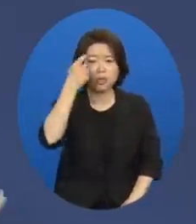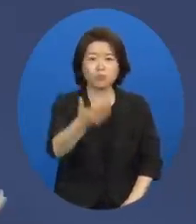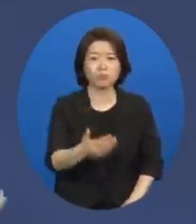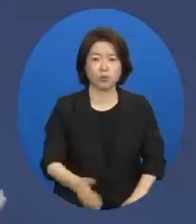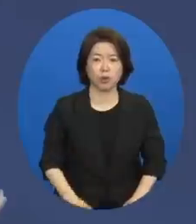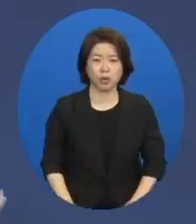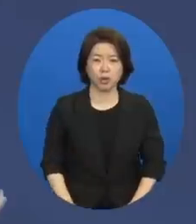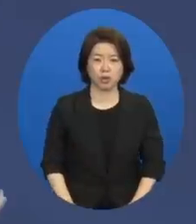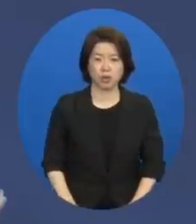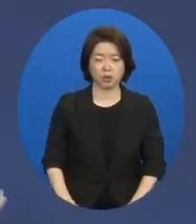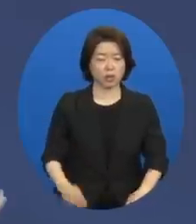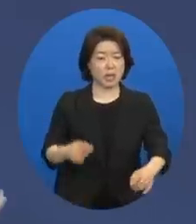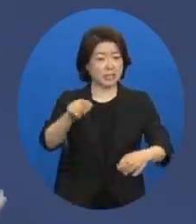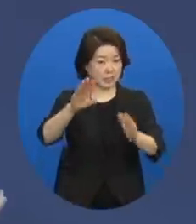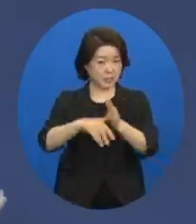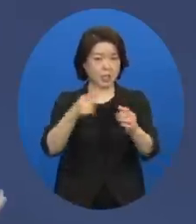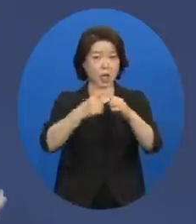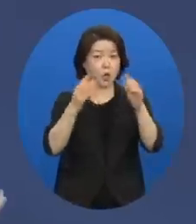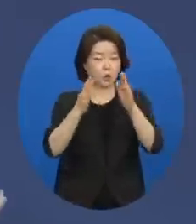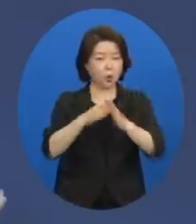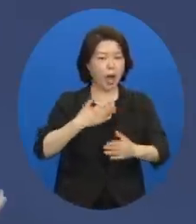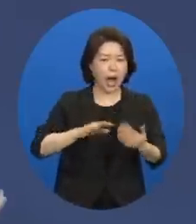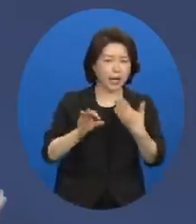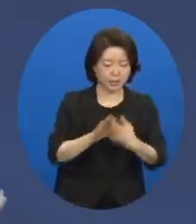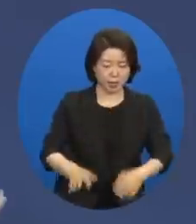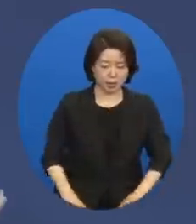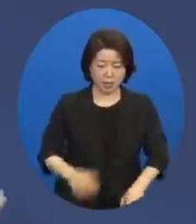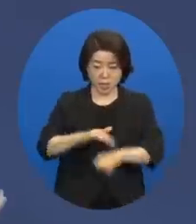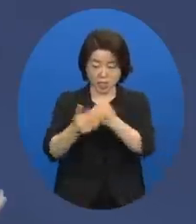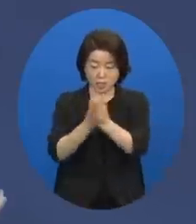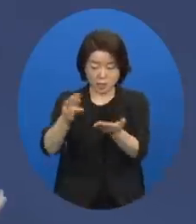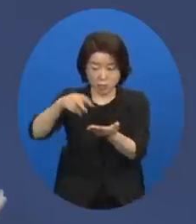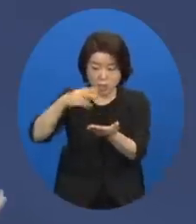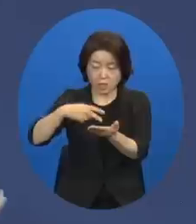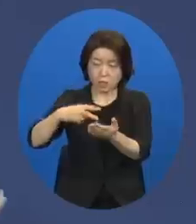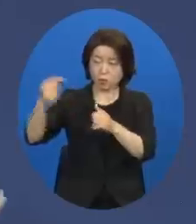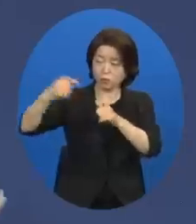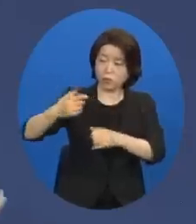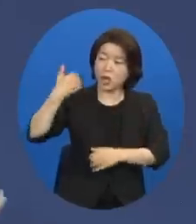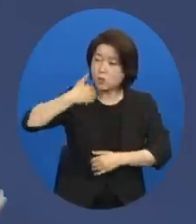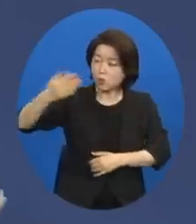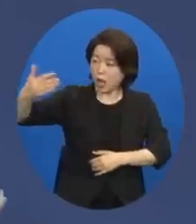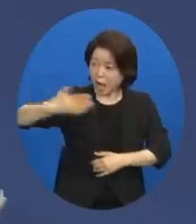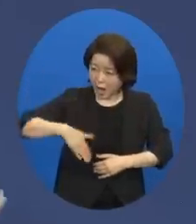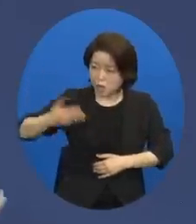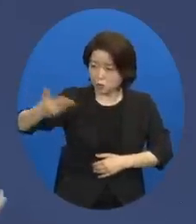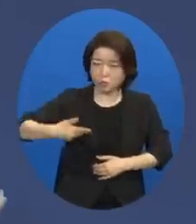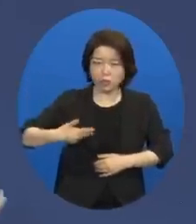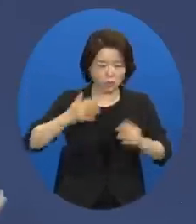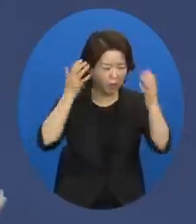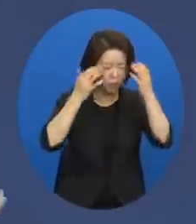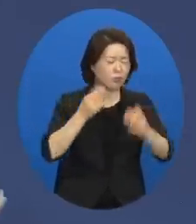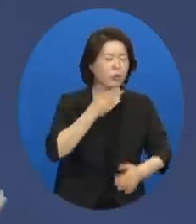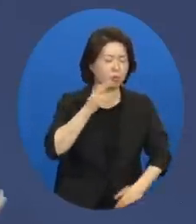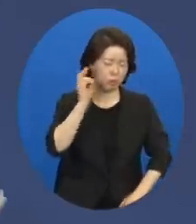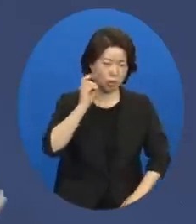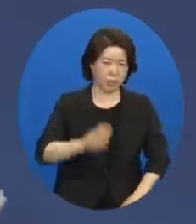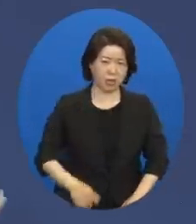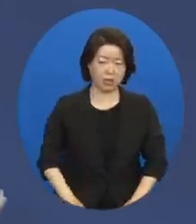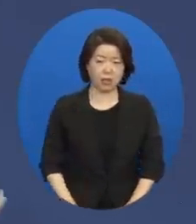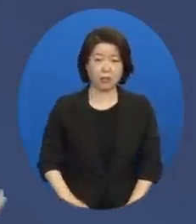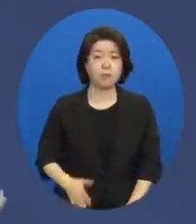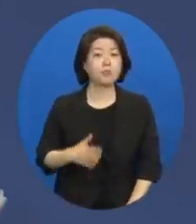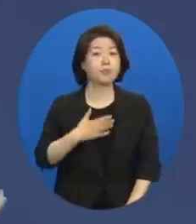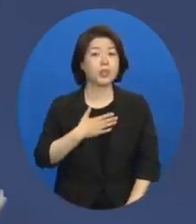난 교회만 알았더라면 성경을 읽으라고 하는 것만 들었더라면 난 그렇게 고통스럽진 않았을 것 같아요.